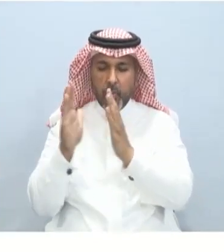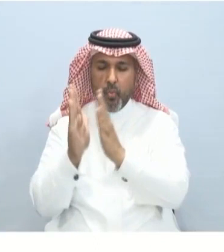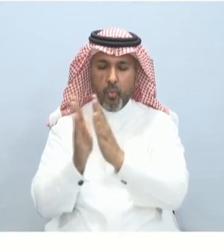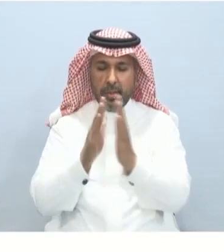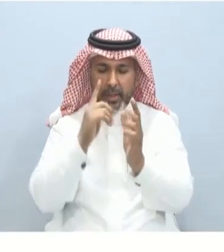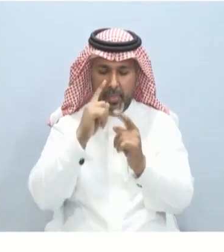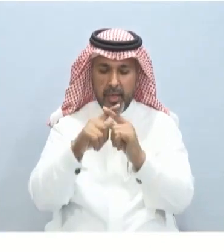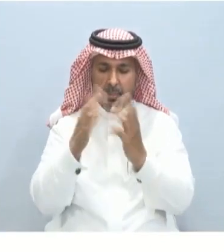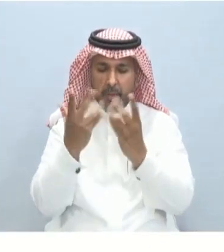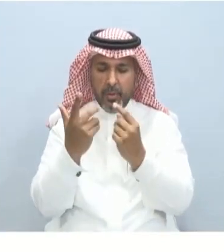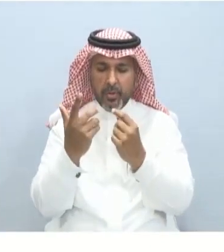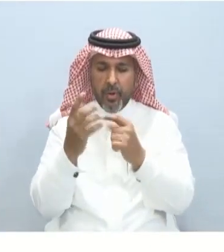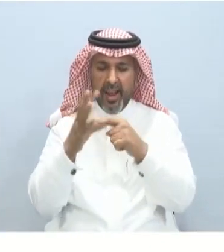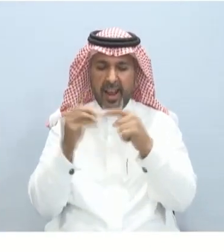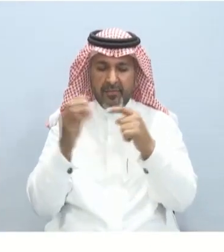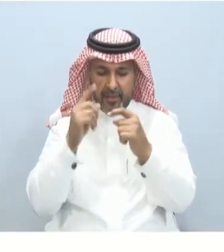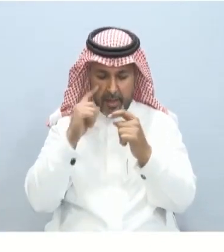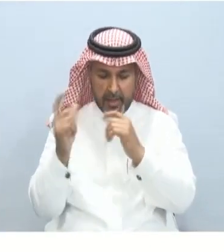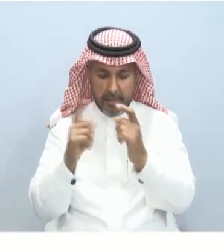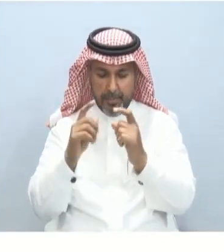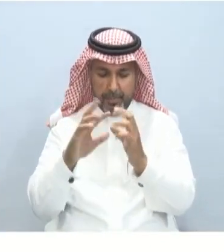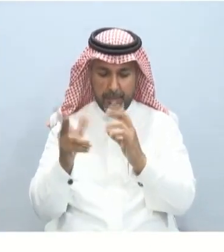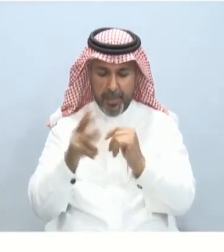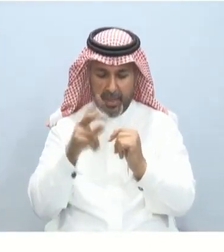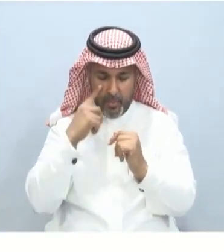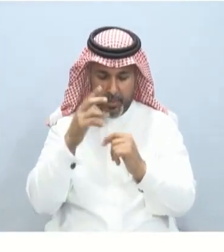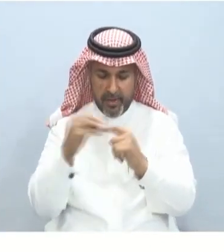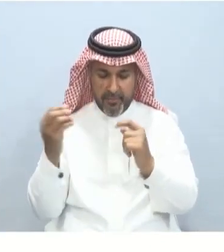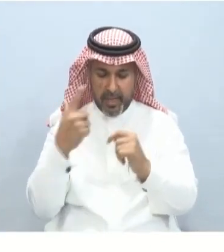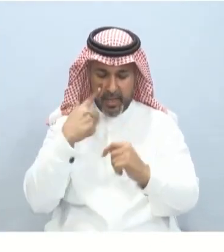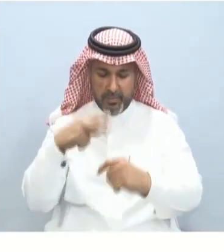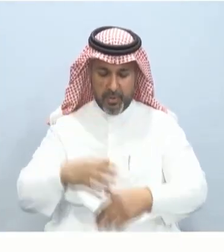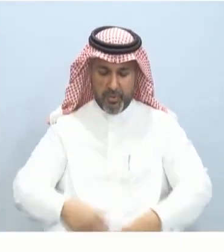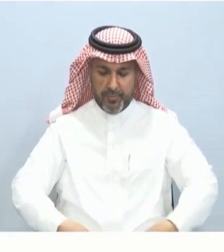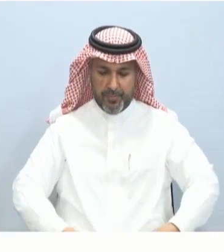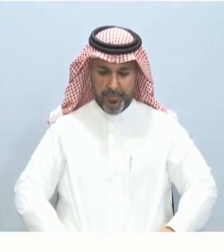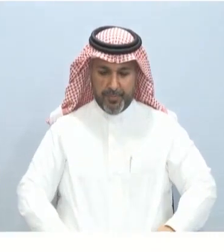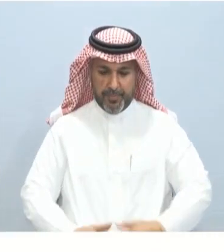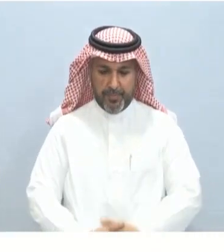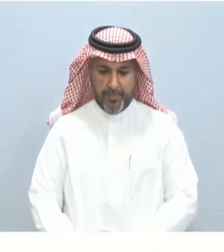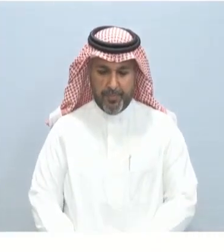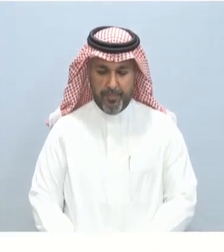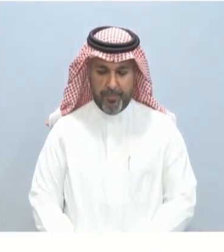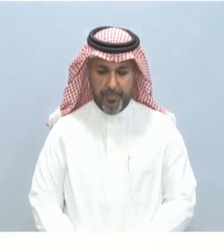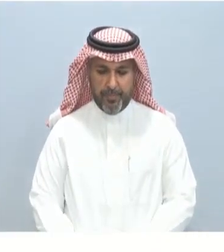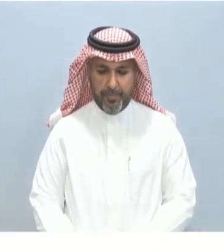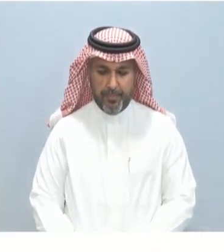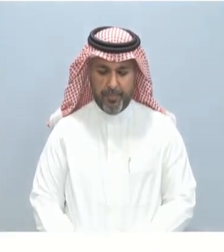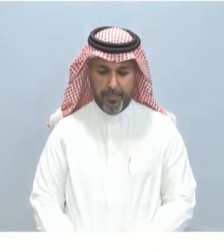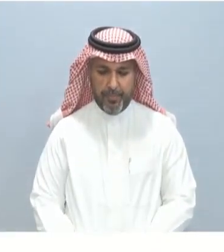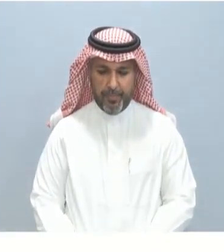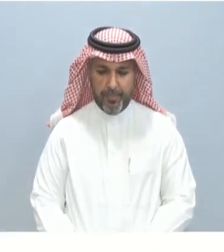بينهما هذا من ضمن الحالات الخاصه التي قمنا بدراستها في الباب السابق اما في هذا الباب او في هذا الدرس